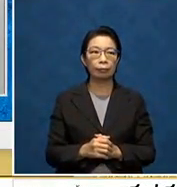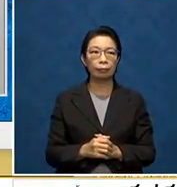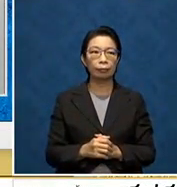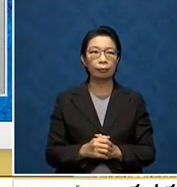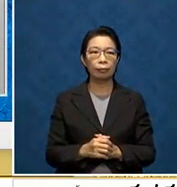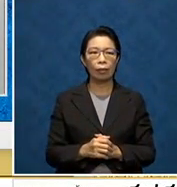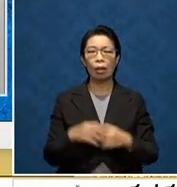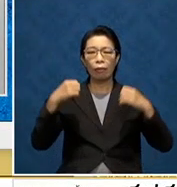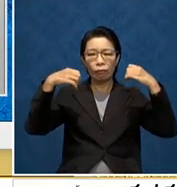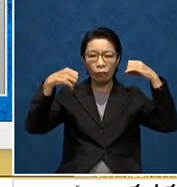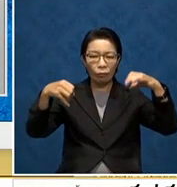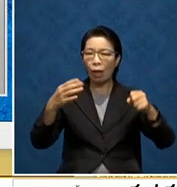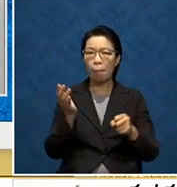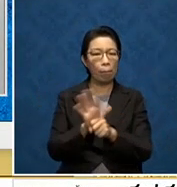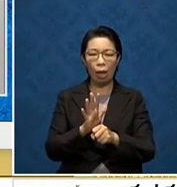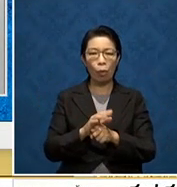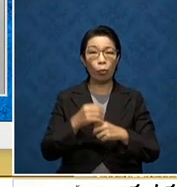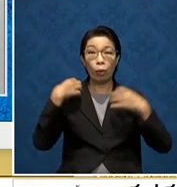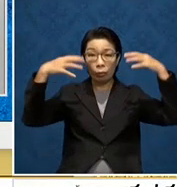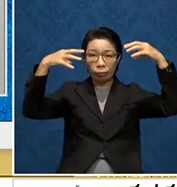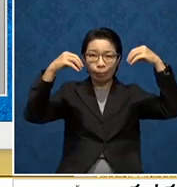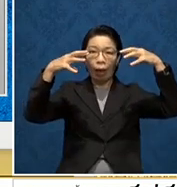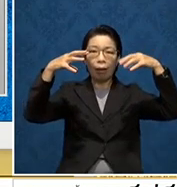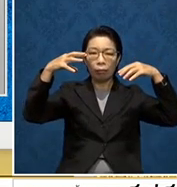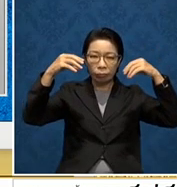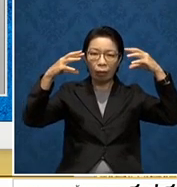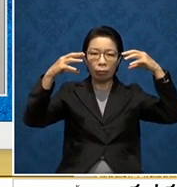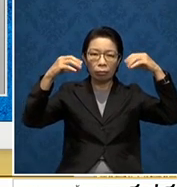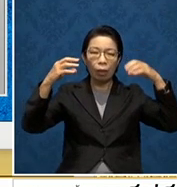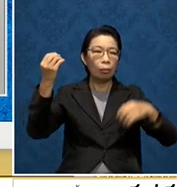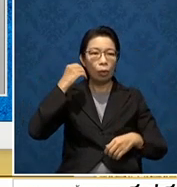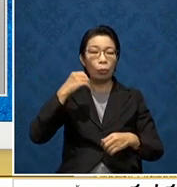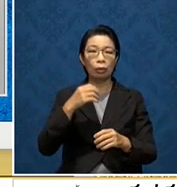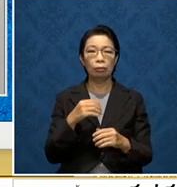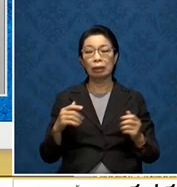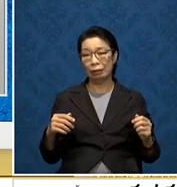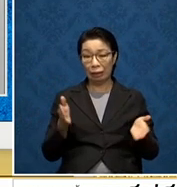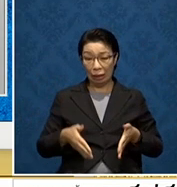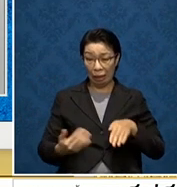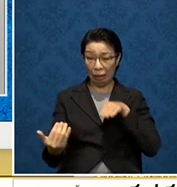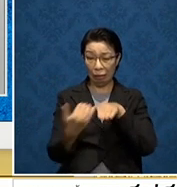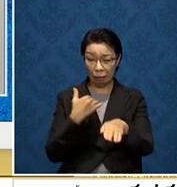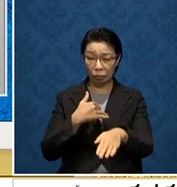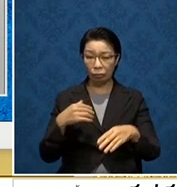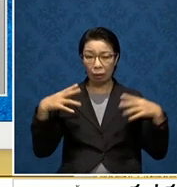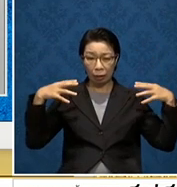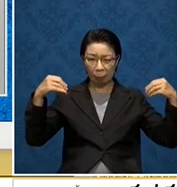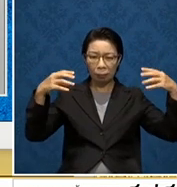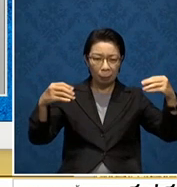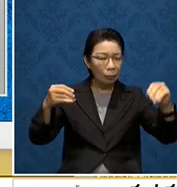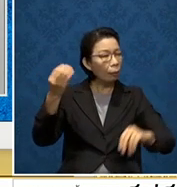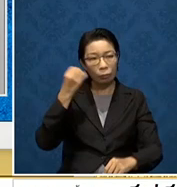ไม่เพียงพอไฟตกบ่อยครั้งและไฟฟ้าส่องสว่างริมถนนในหมู่บ้านบัดดับบ่อยก็